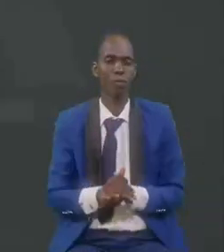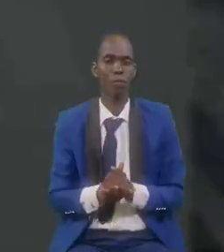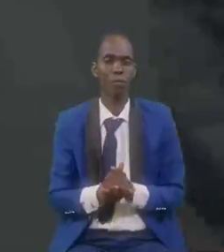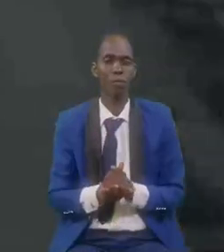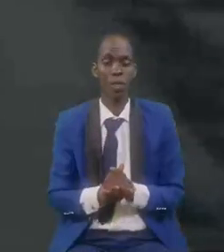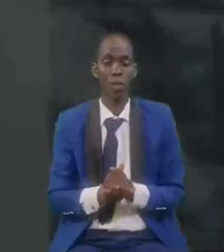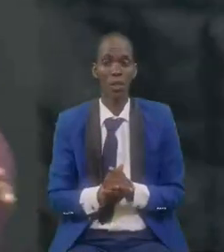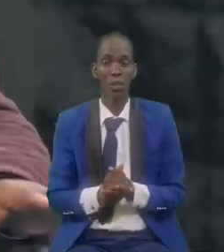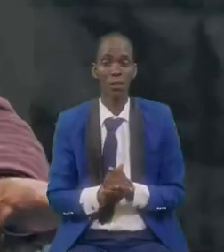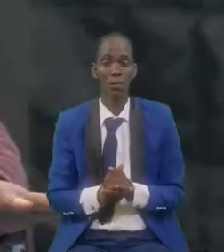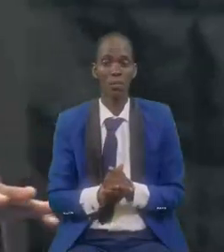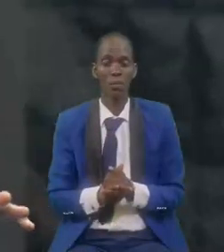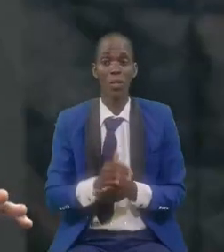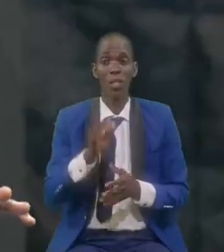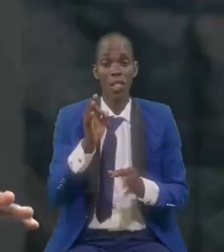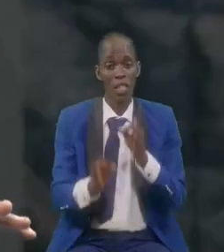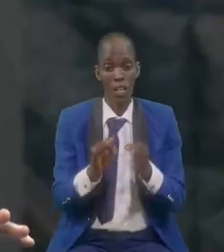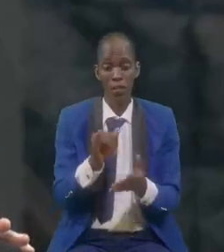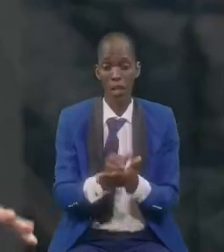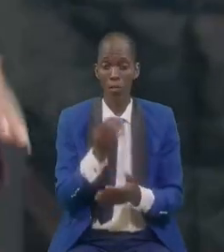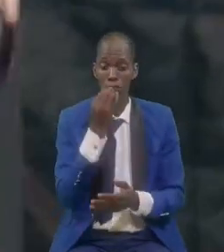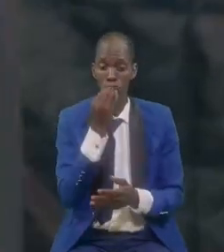Si ce repas les a